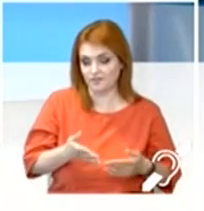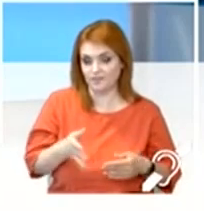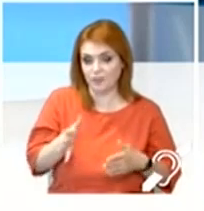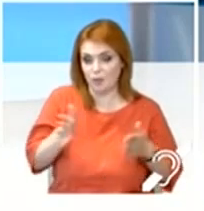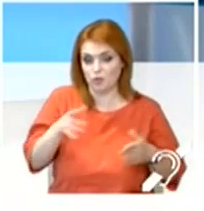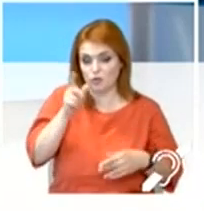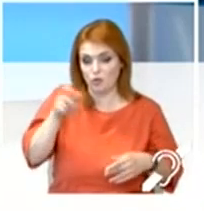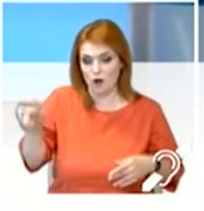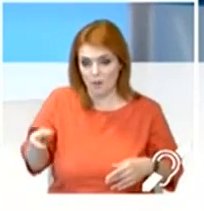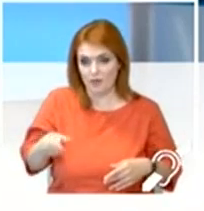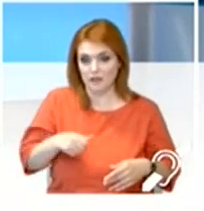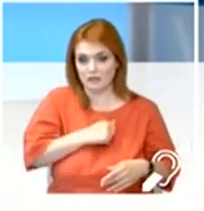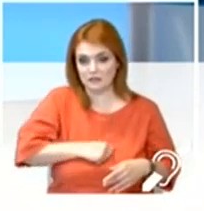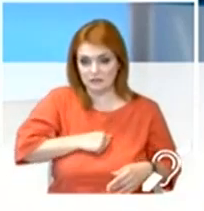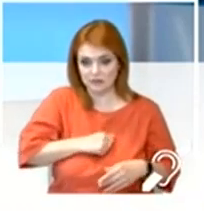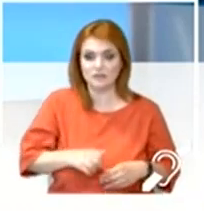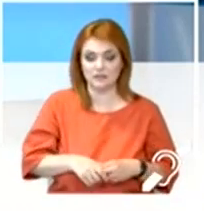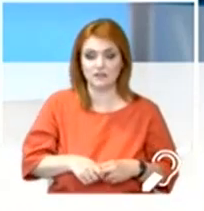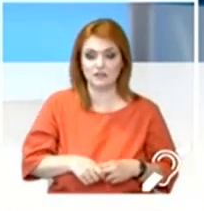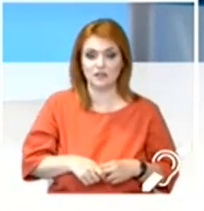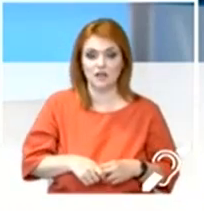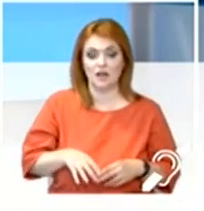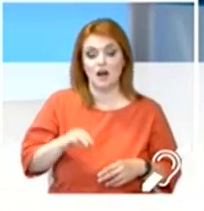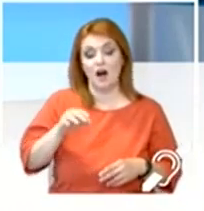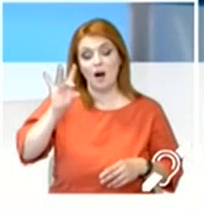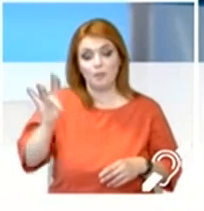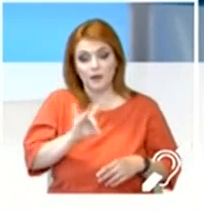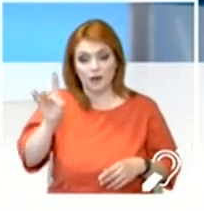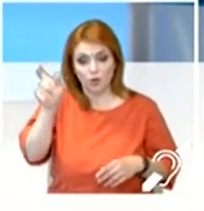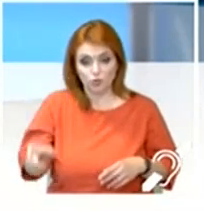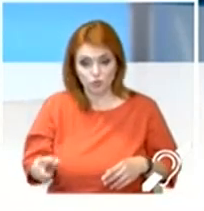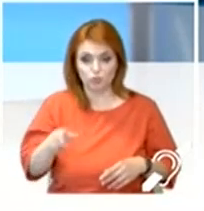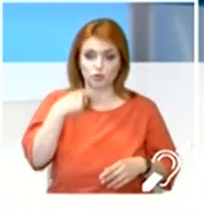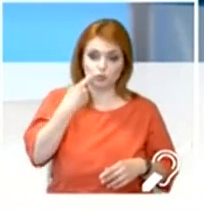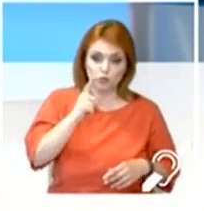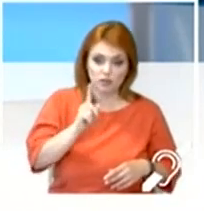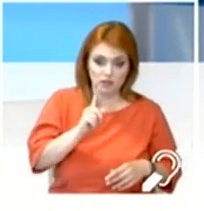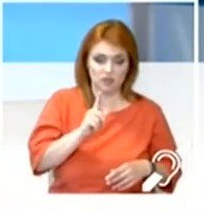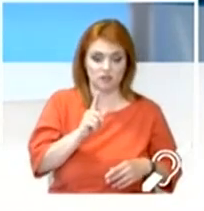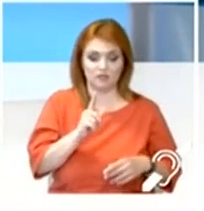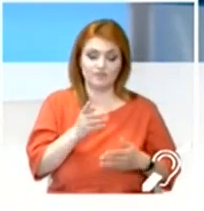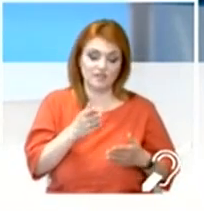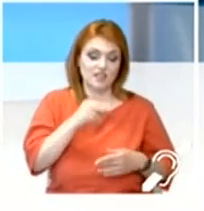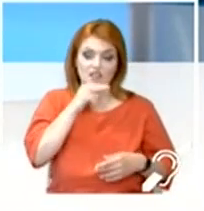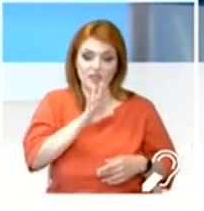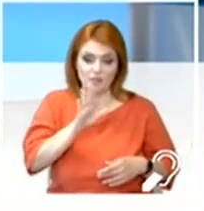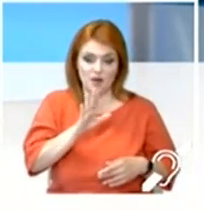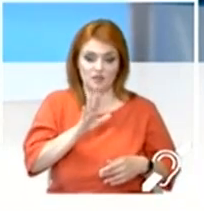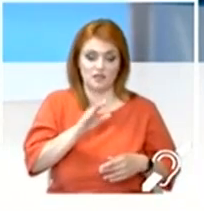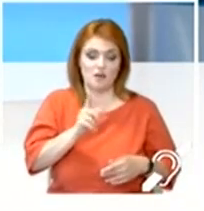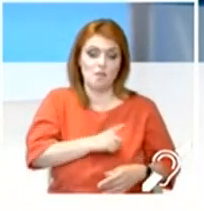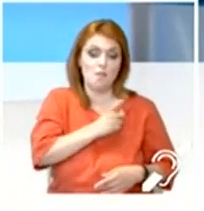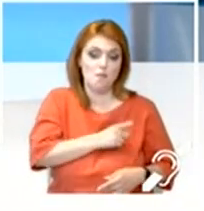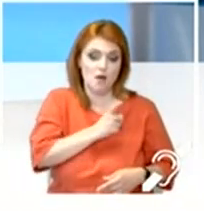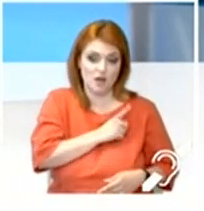pe neatenția unor meșteri. Faptele reprezintă o sfidare a constituționalității Republicii Moldova în condițiile în care țările